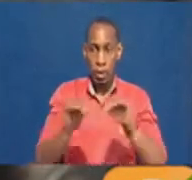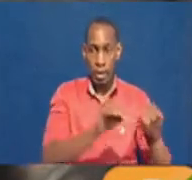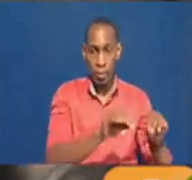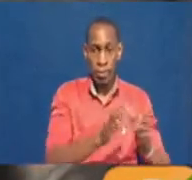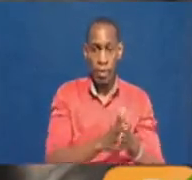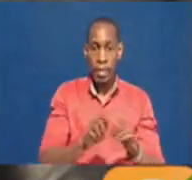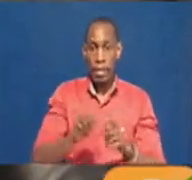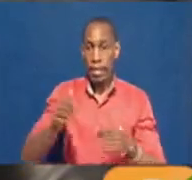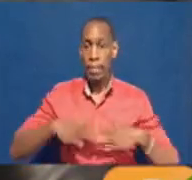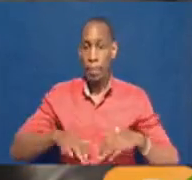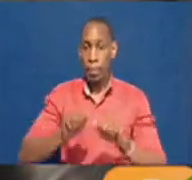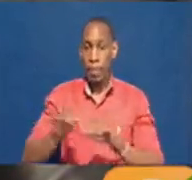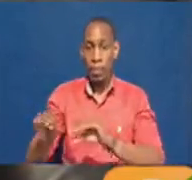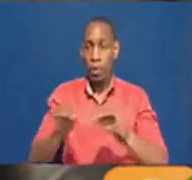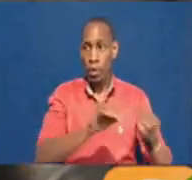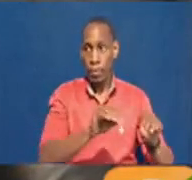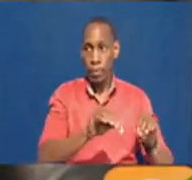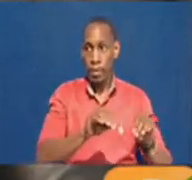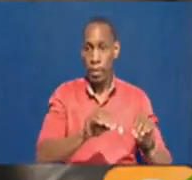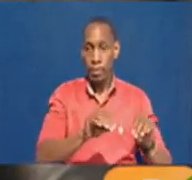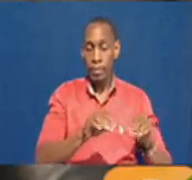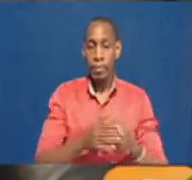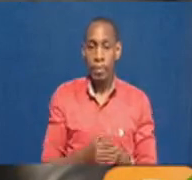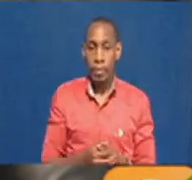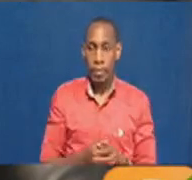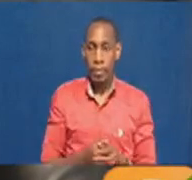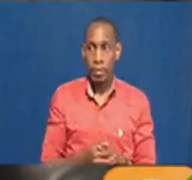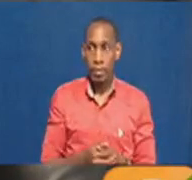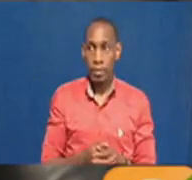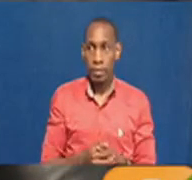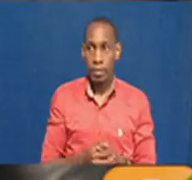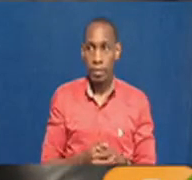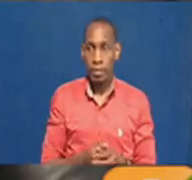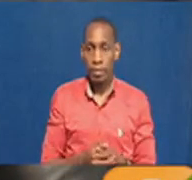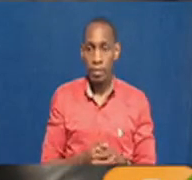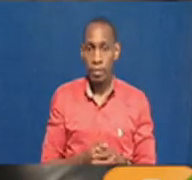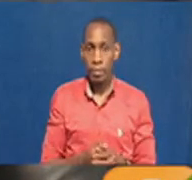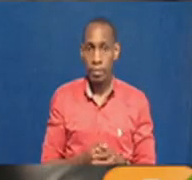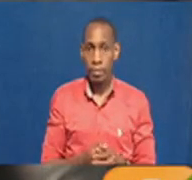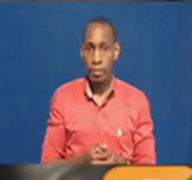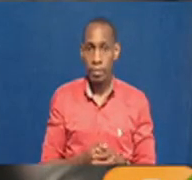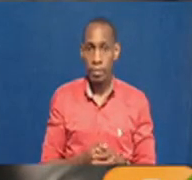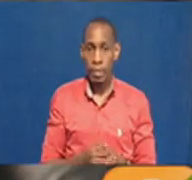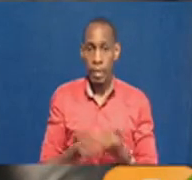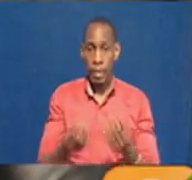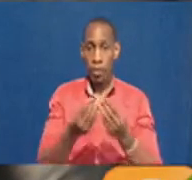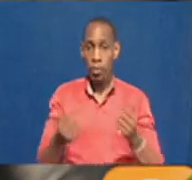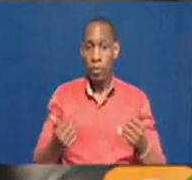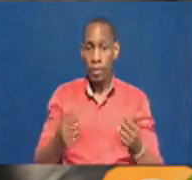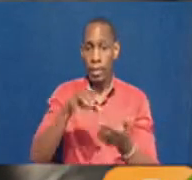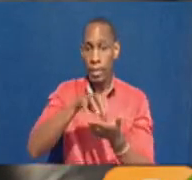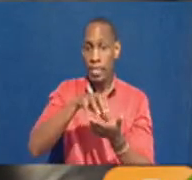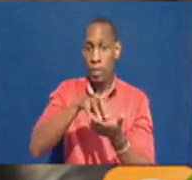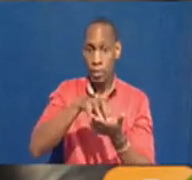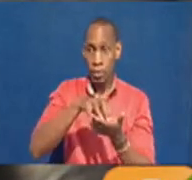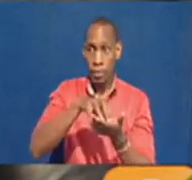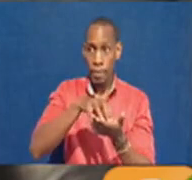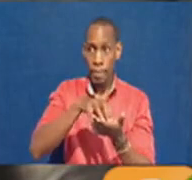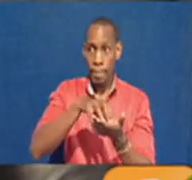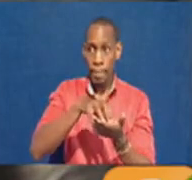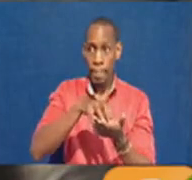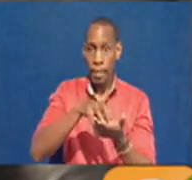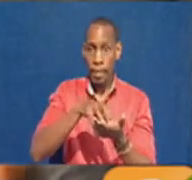have pedestrians, we have motorists. So this to end this incident,